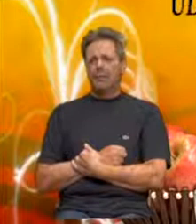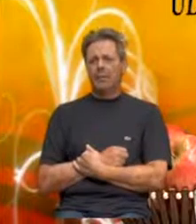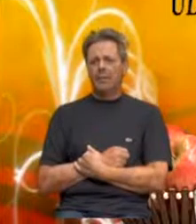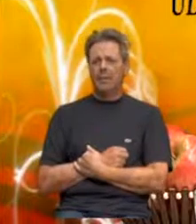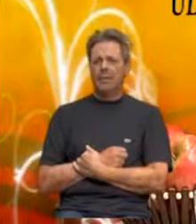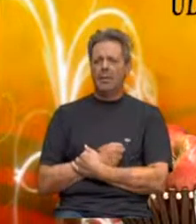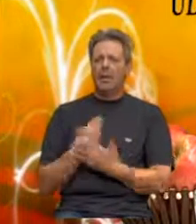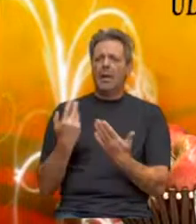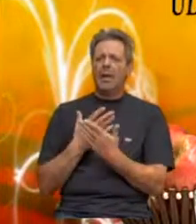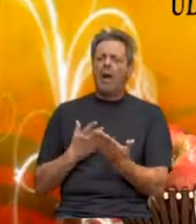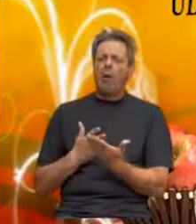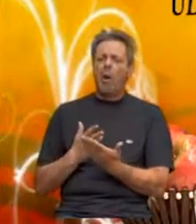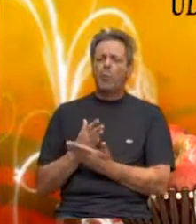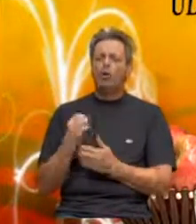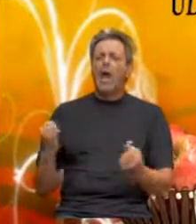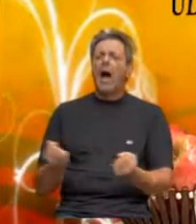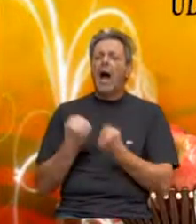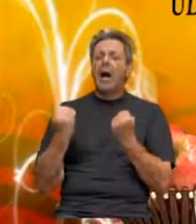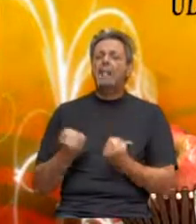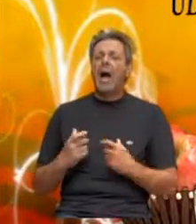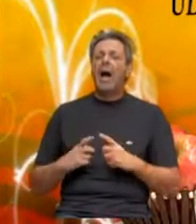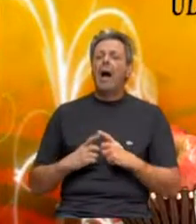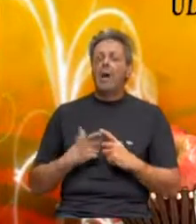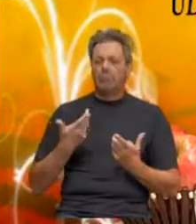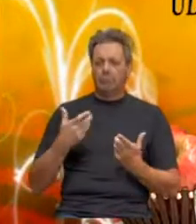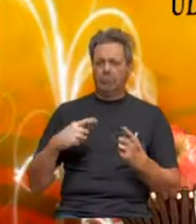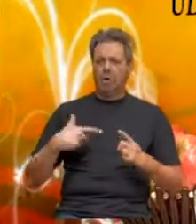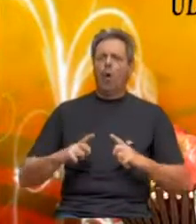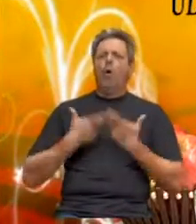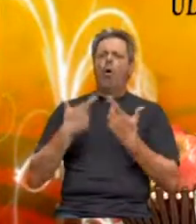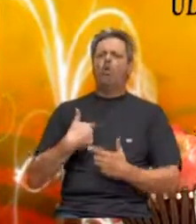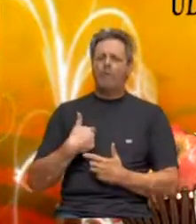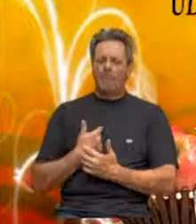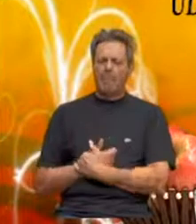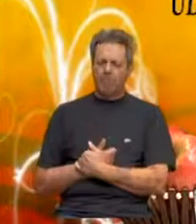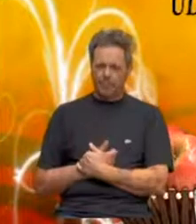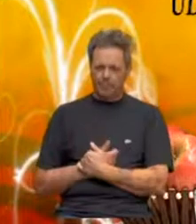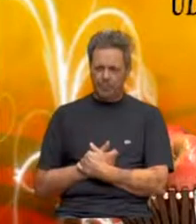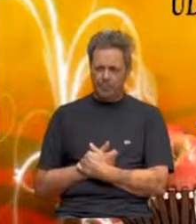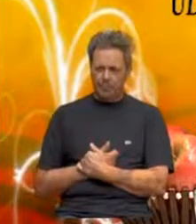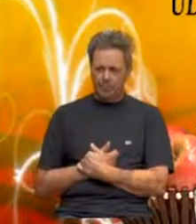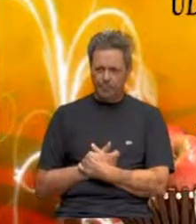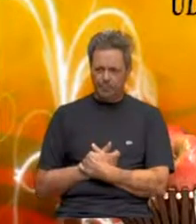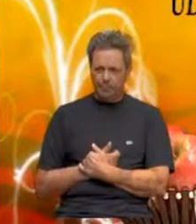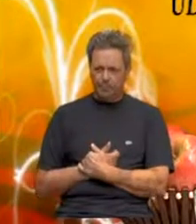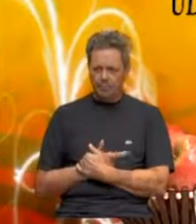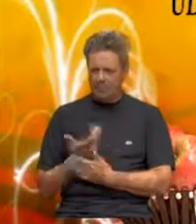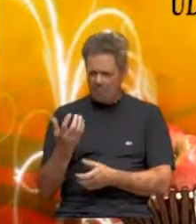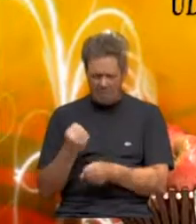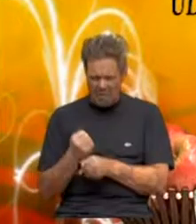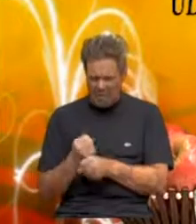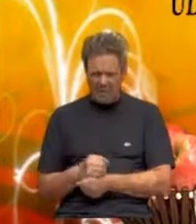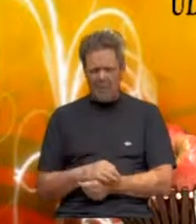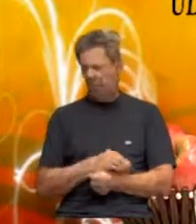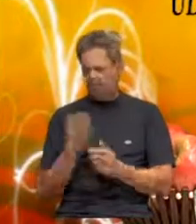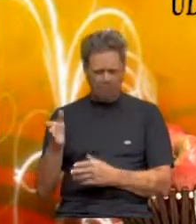Kako je prošla akcija Oživi me? Cijele godine prošle, jel tako, i tako. Čak i ove, vi je provodite intenzivno po